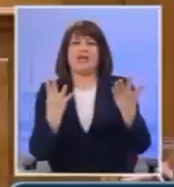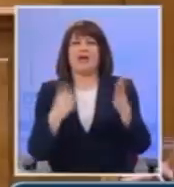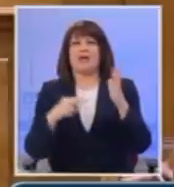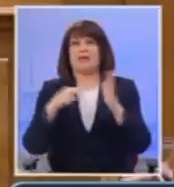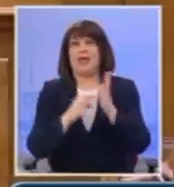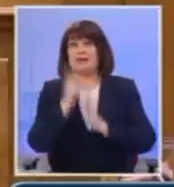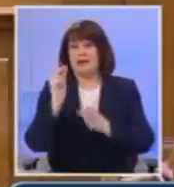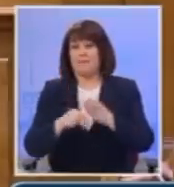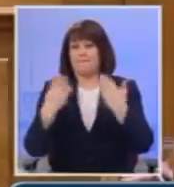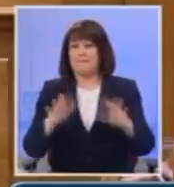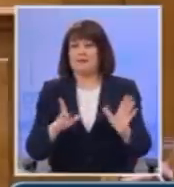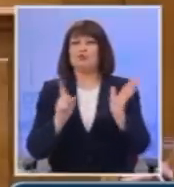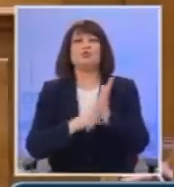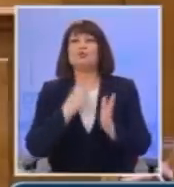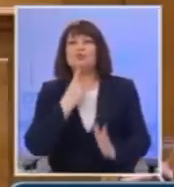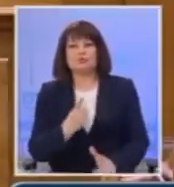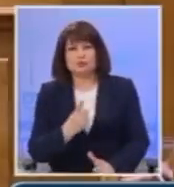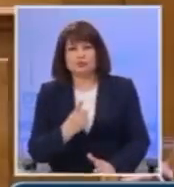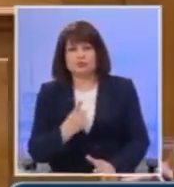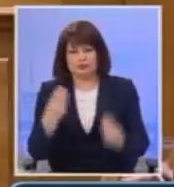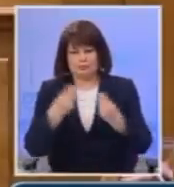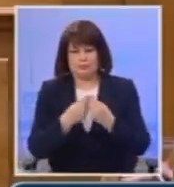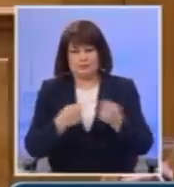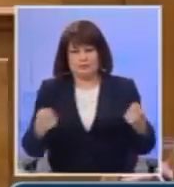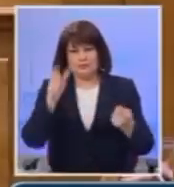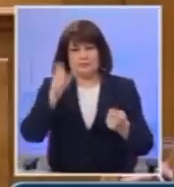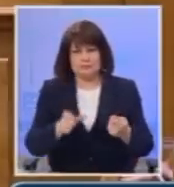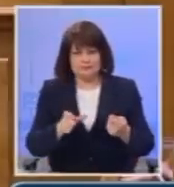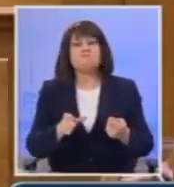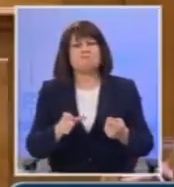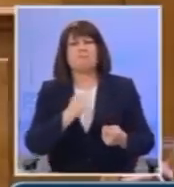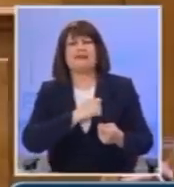2011, την εφαρμογή του οποίου υπερασπίζεστε με αυτή την ερώτηση,